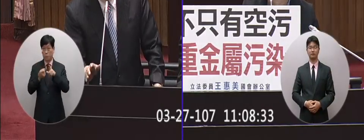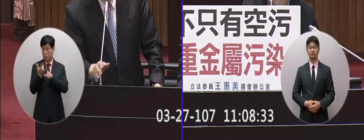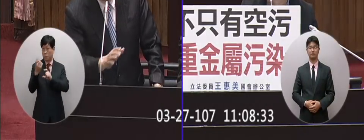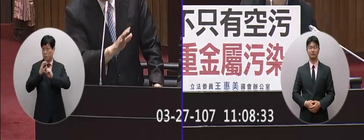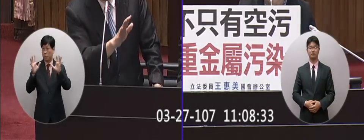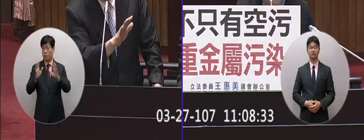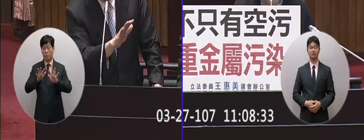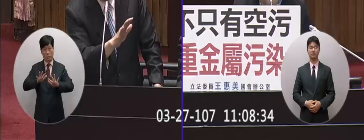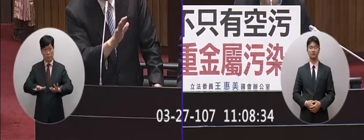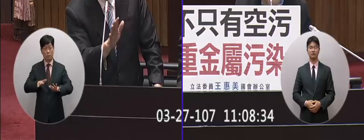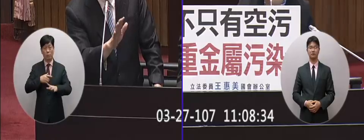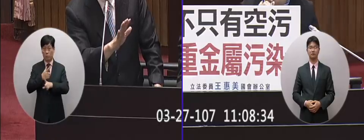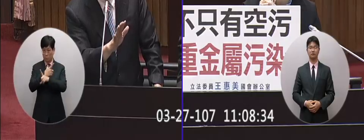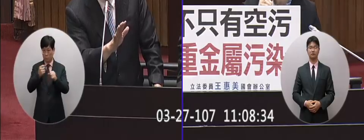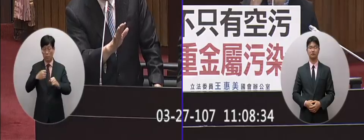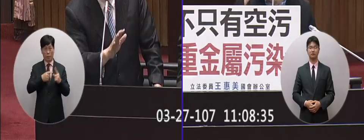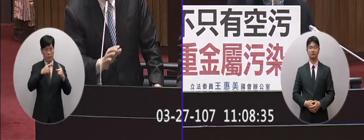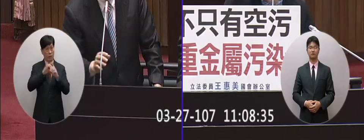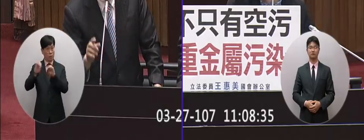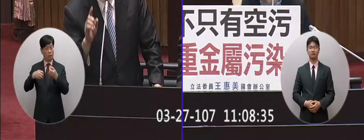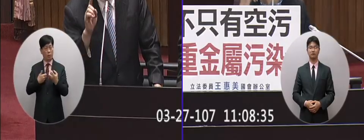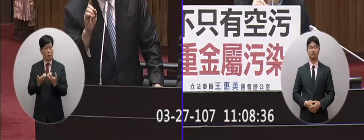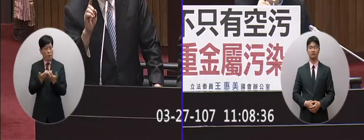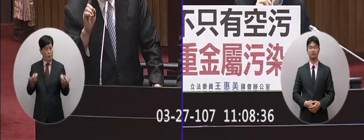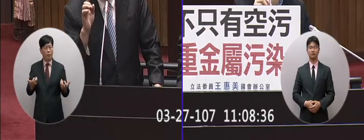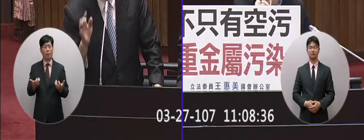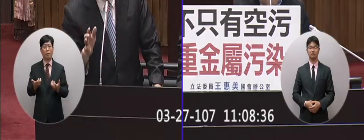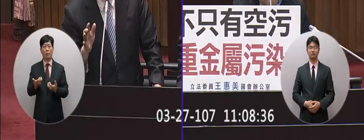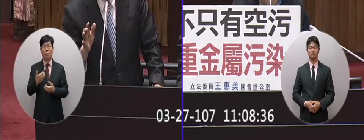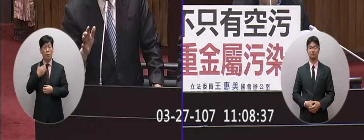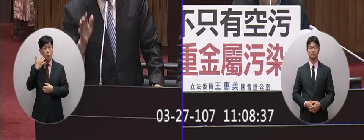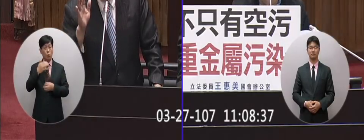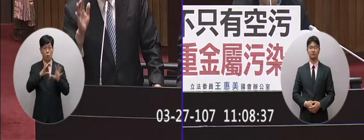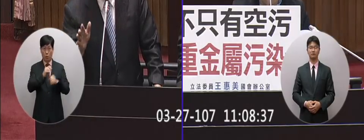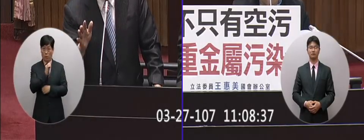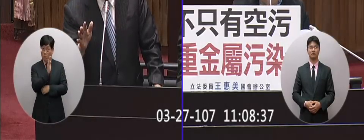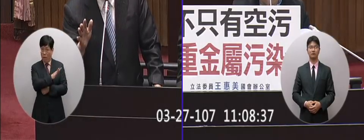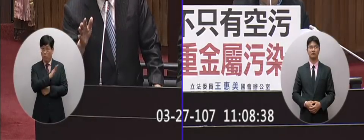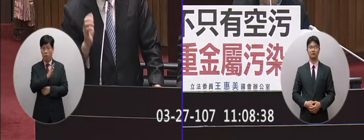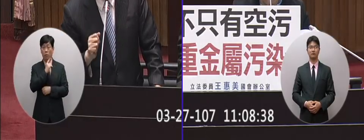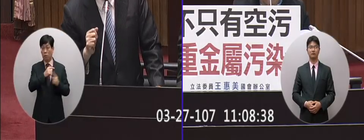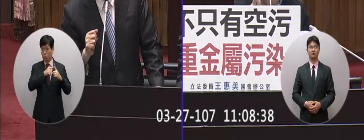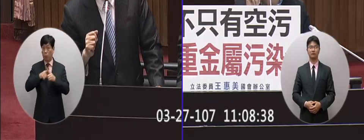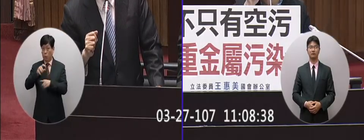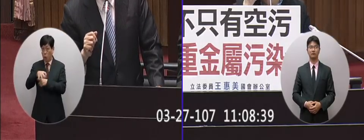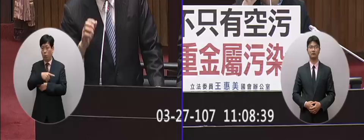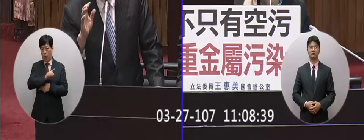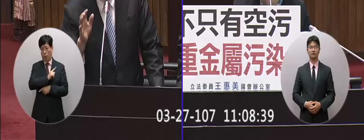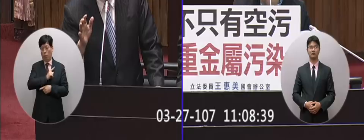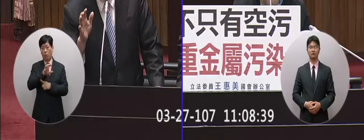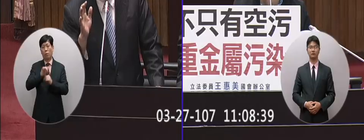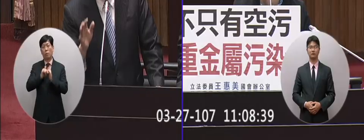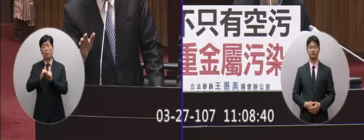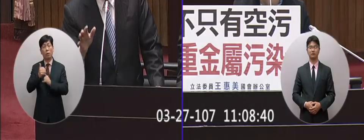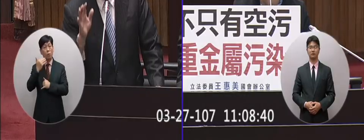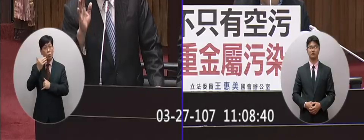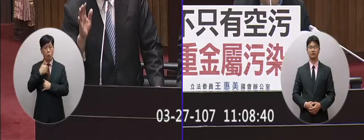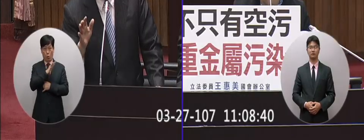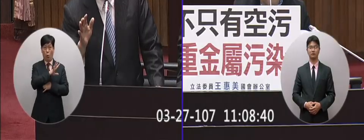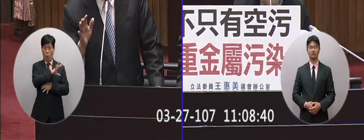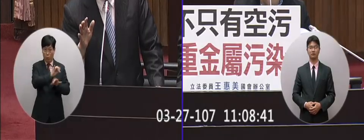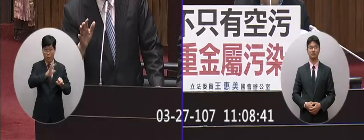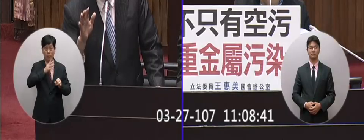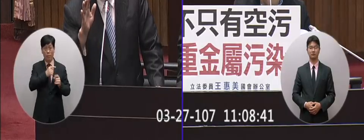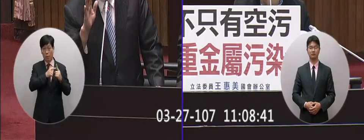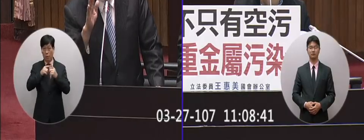告的，我们现在都把人地脱钩了哈，就说拥有农地，他从事耕作当然是农民，但是拥有农地他